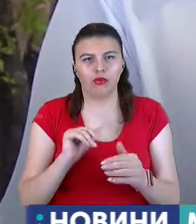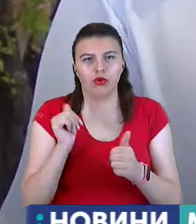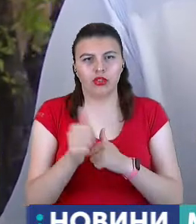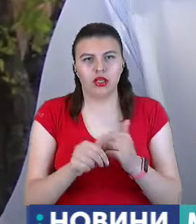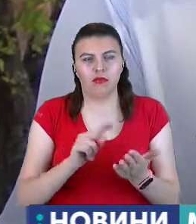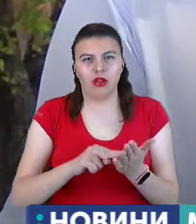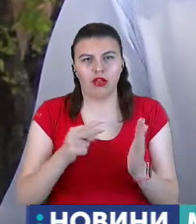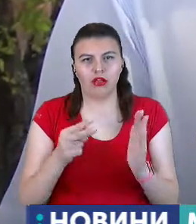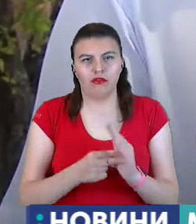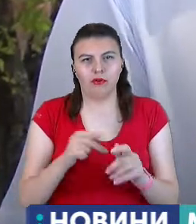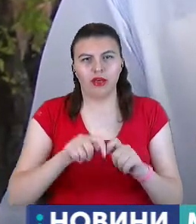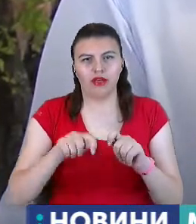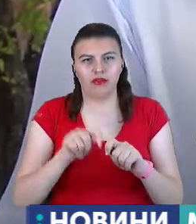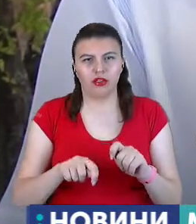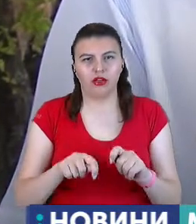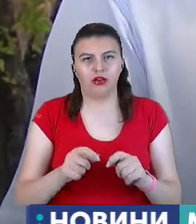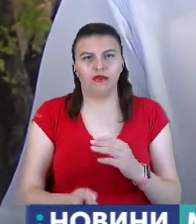виявлено